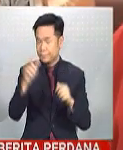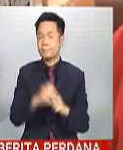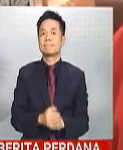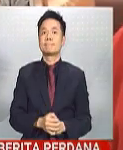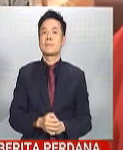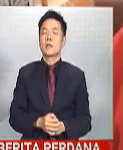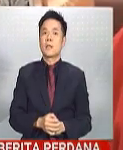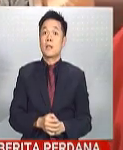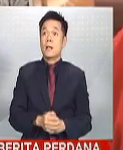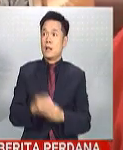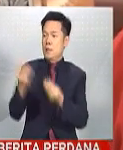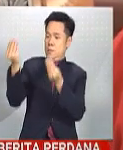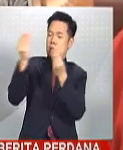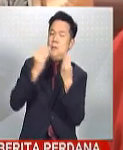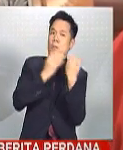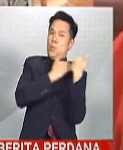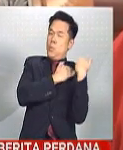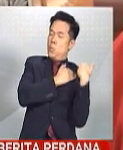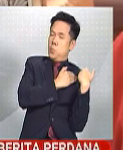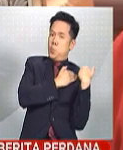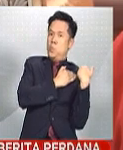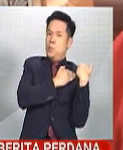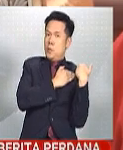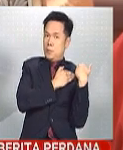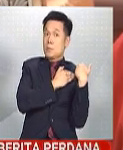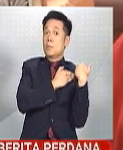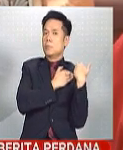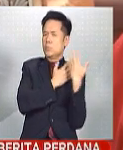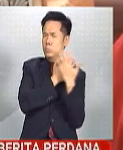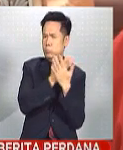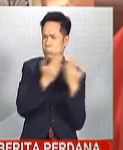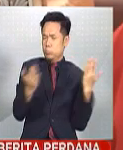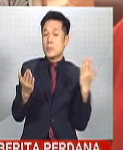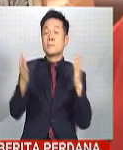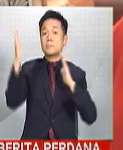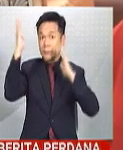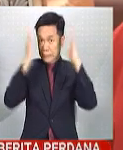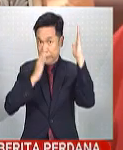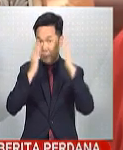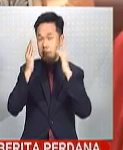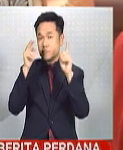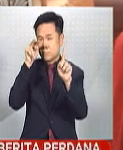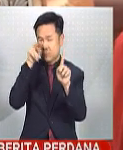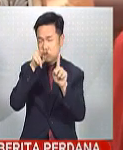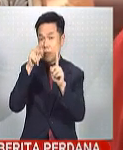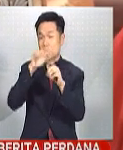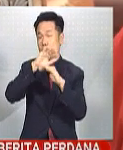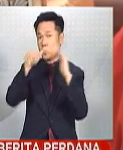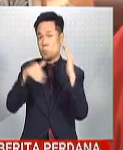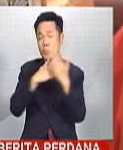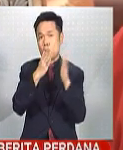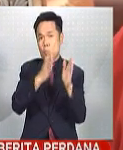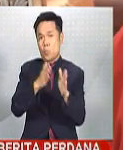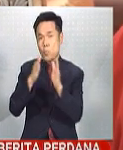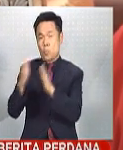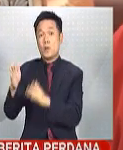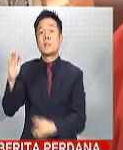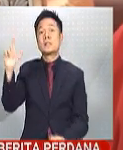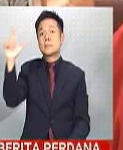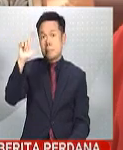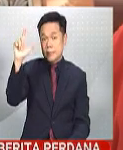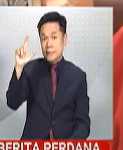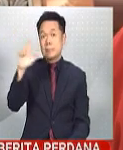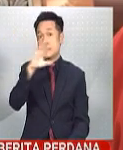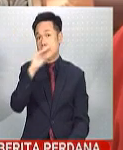Begitu besar amanahnya yang mahu dilihat oleh seluruh masyarakat dan juga umat Islam khususnya di Malaysia dan